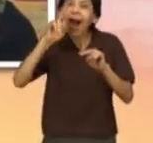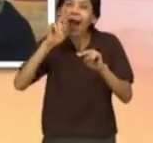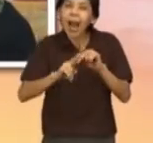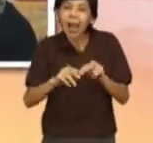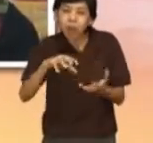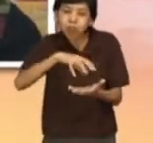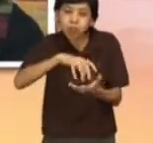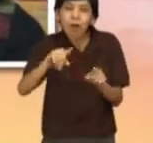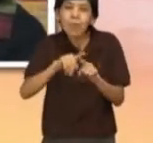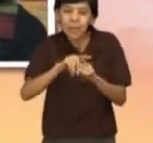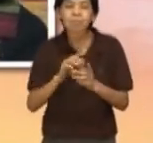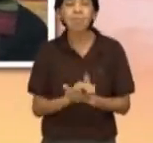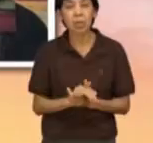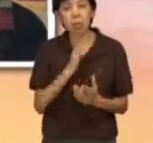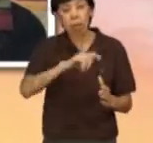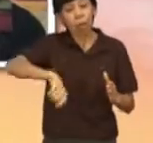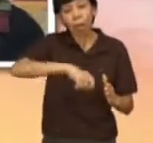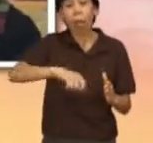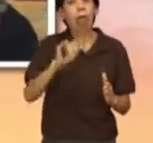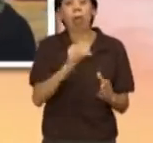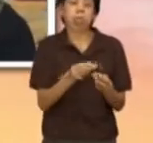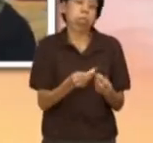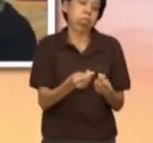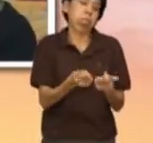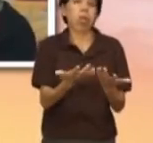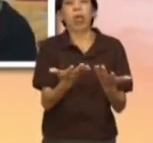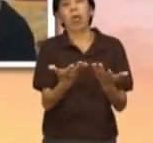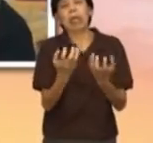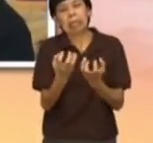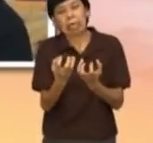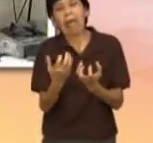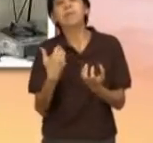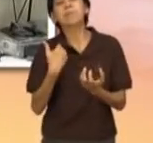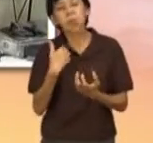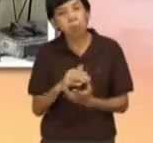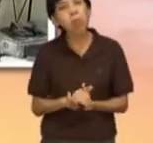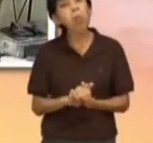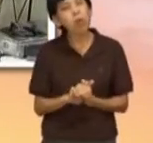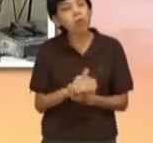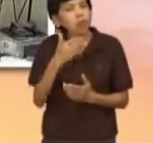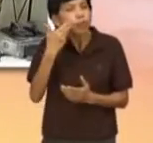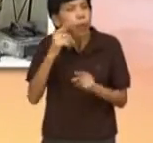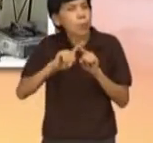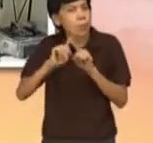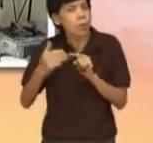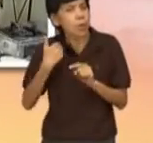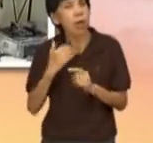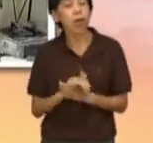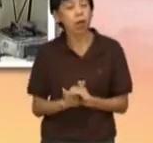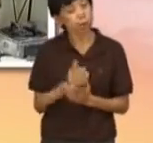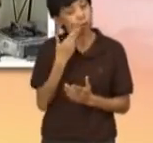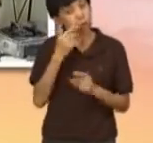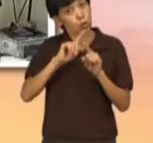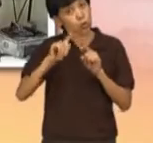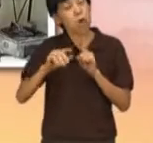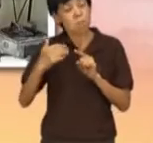ค่ะแล้วก็ แต่ถ้าคนไม่ได้ที่เนี่ยมันจะด้านเพื่อจะด้าน แล้วในส่วนของเครื่องแกงนะคะมีเคล็ดลับอะไรบ้างคะ เครื่อง